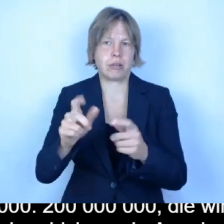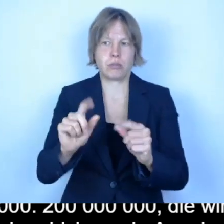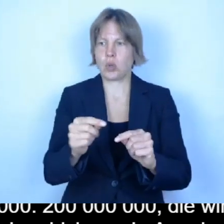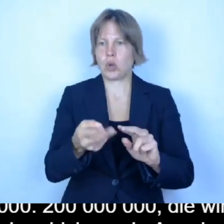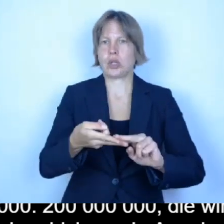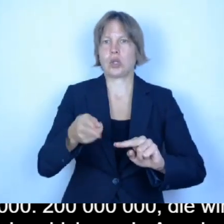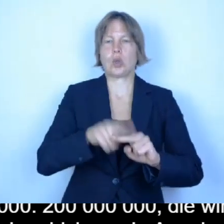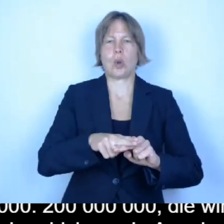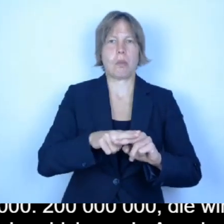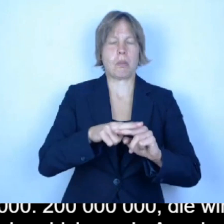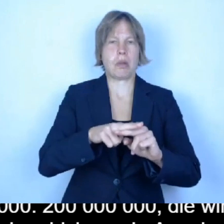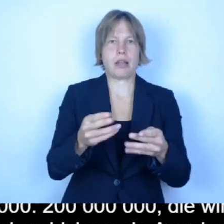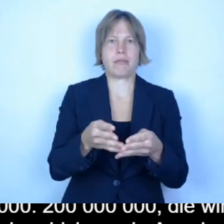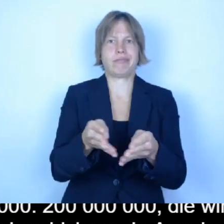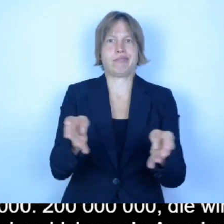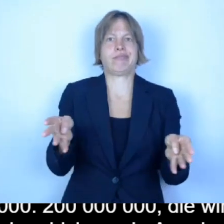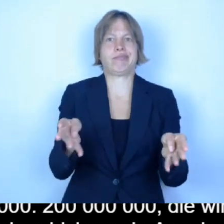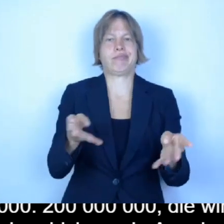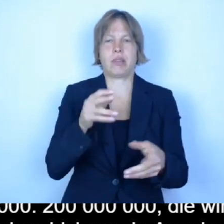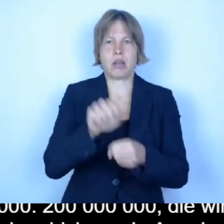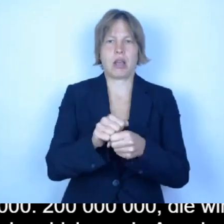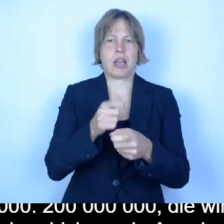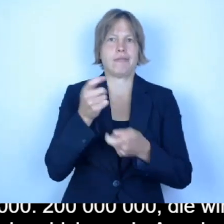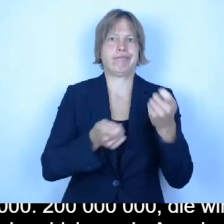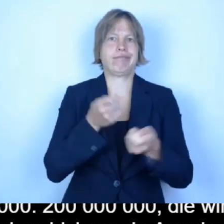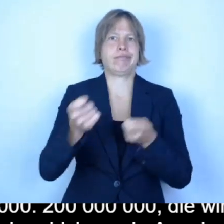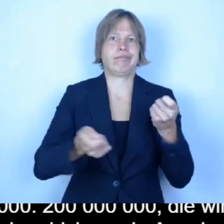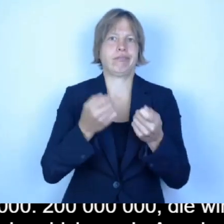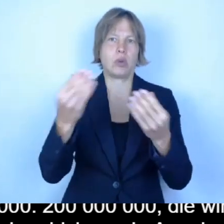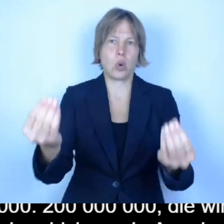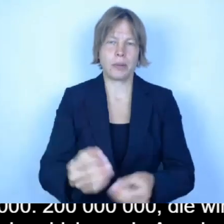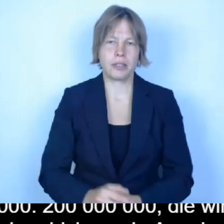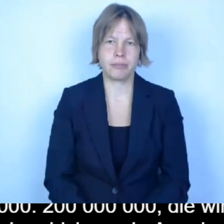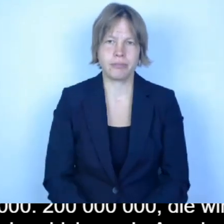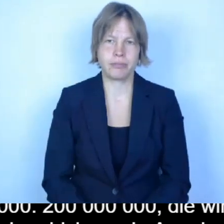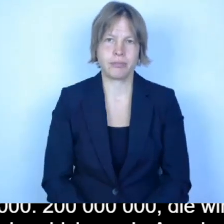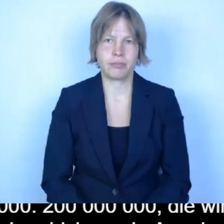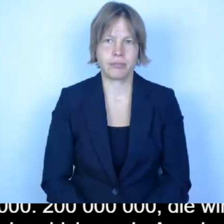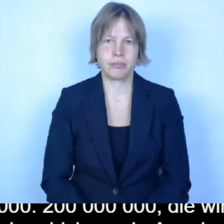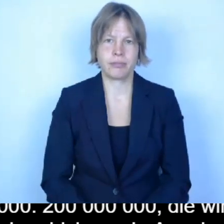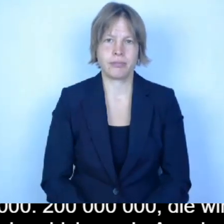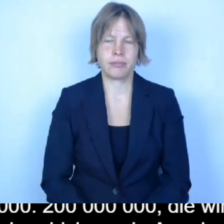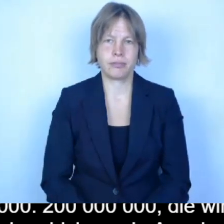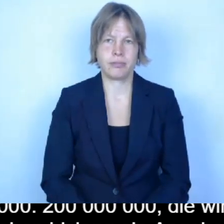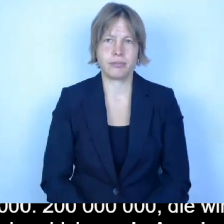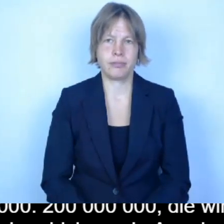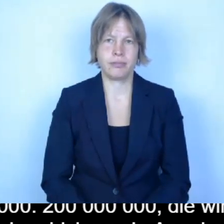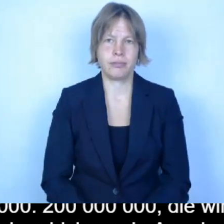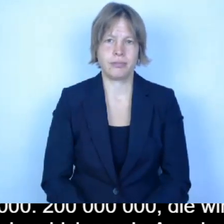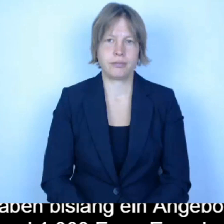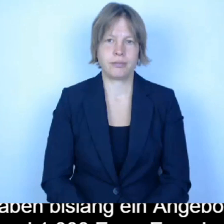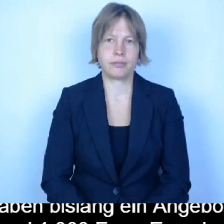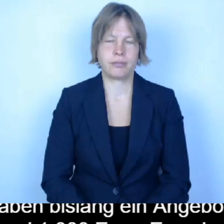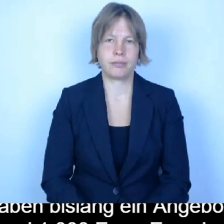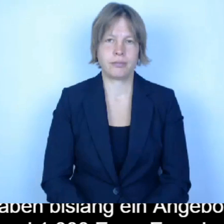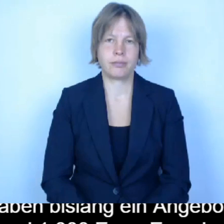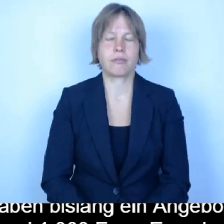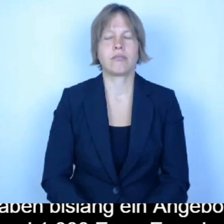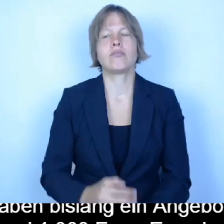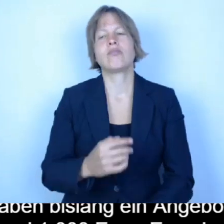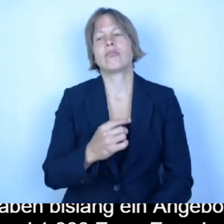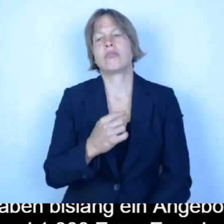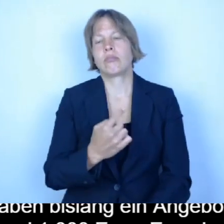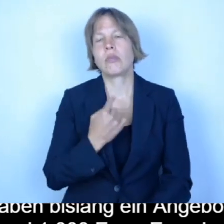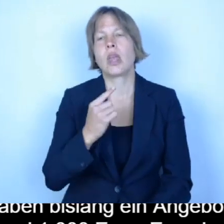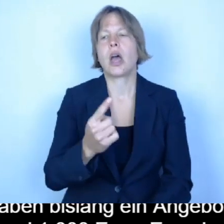Nutznießer, verdoppelt sich jetzt. Verdoppelt sich. Darunter geben wir auch für Honorarkräfte bei uns in